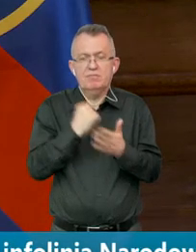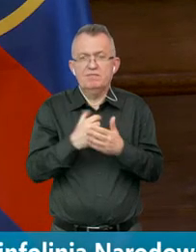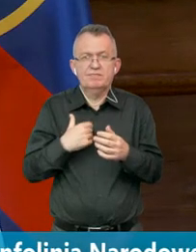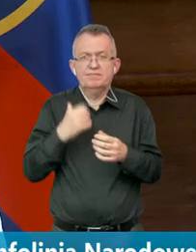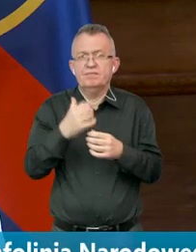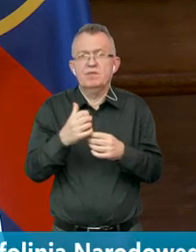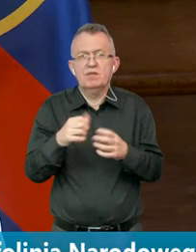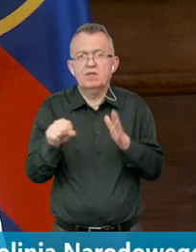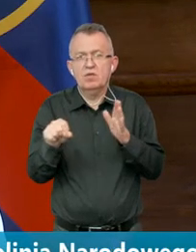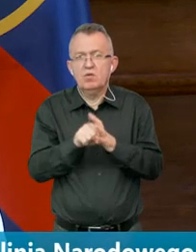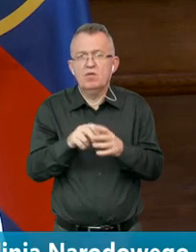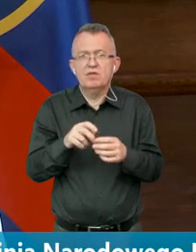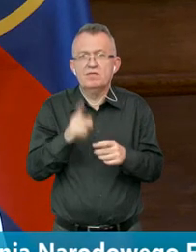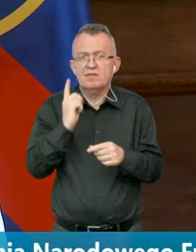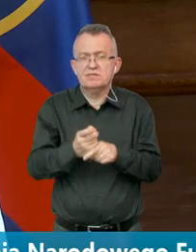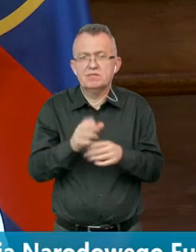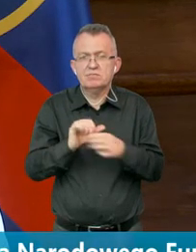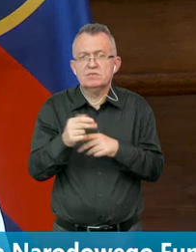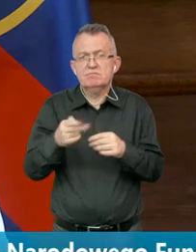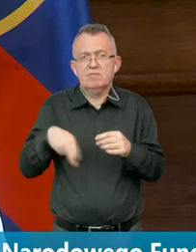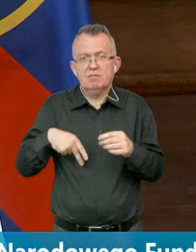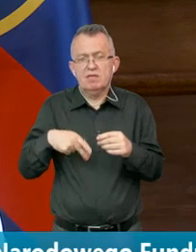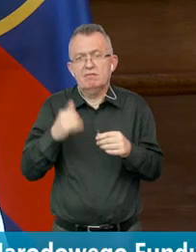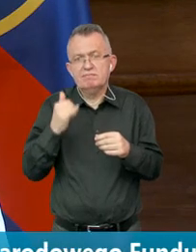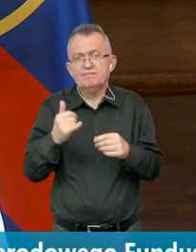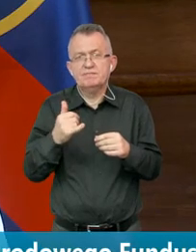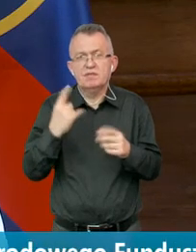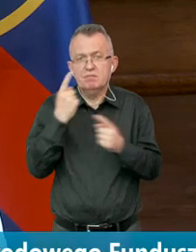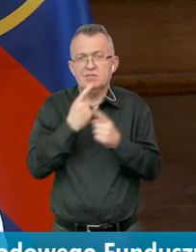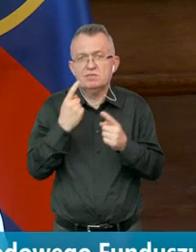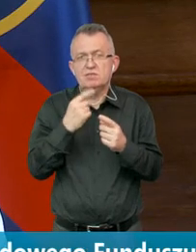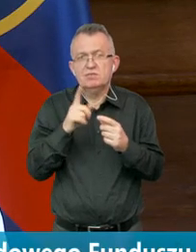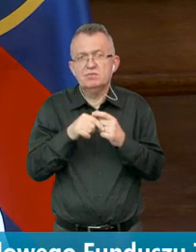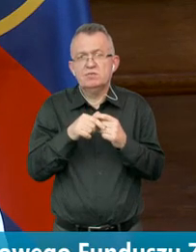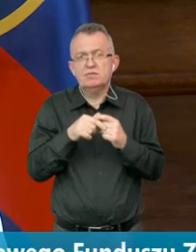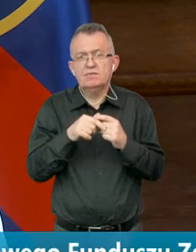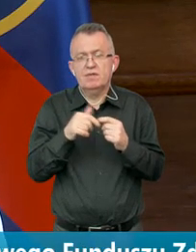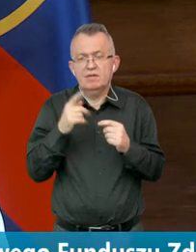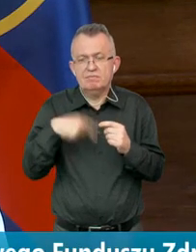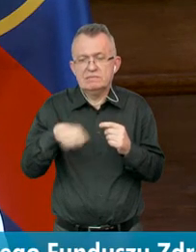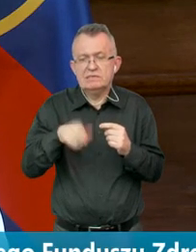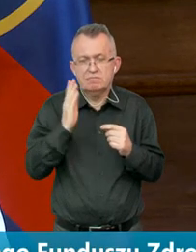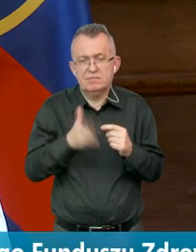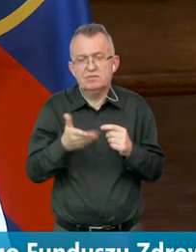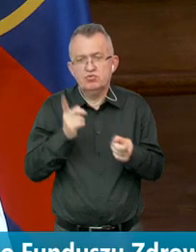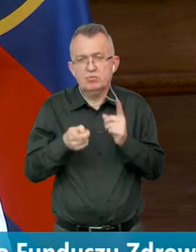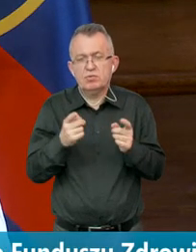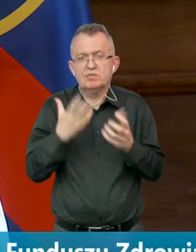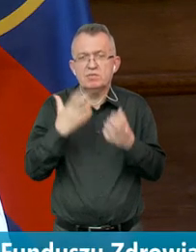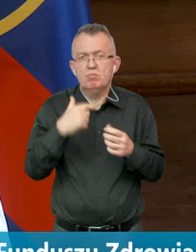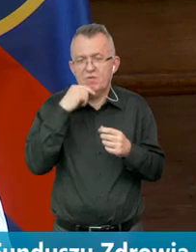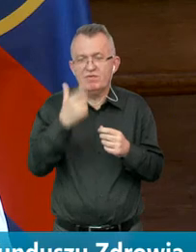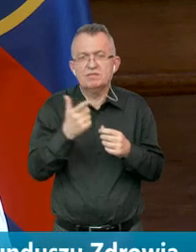bezpośrednio na decyzje podejmowane przez premiera, więc mam nadzieję, że nastąpi to szybko. Chcę powiedzieć,